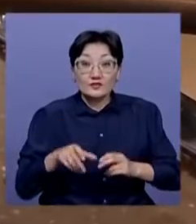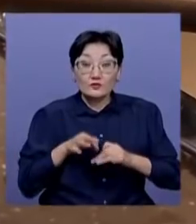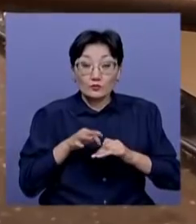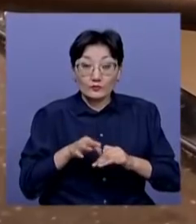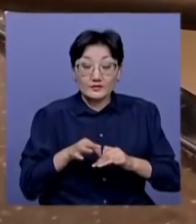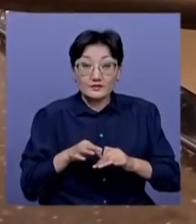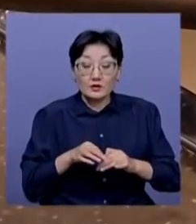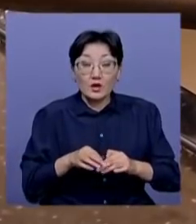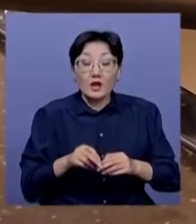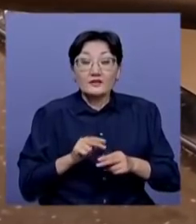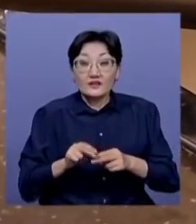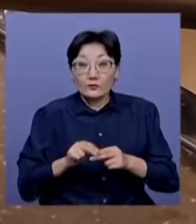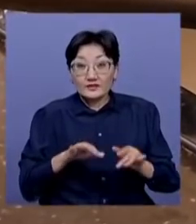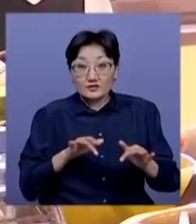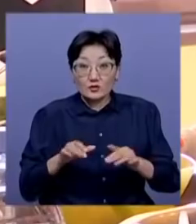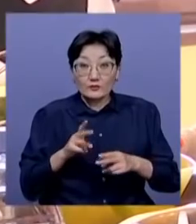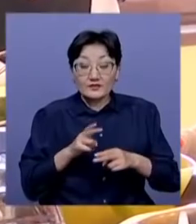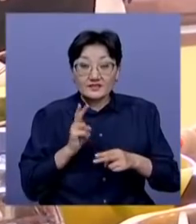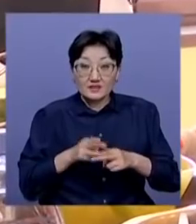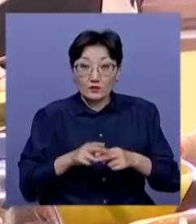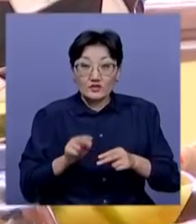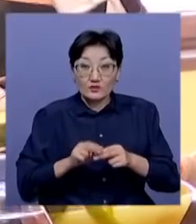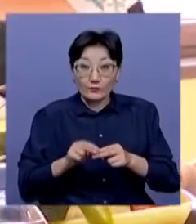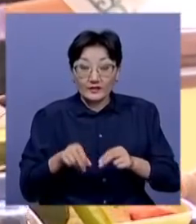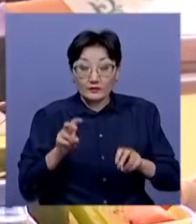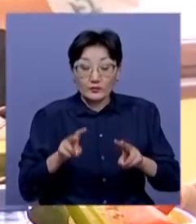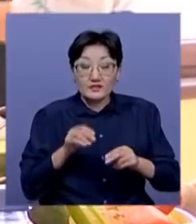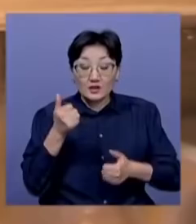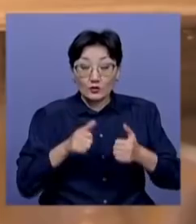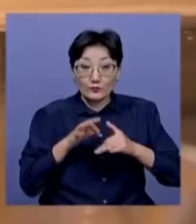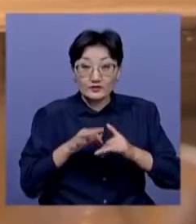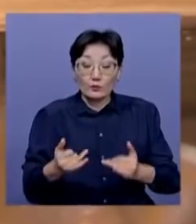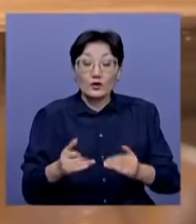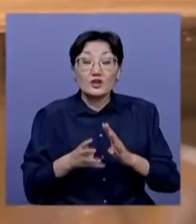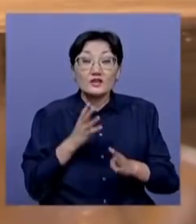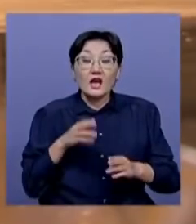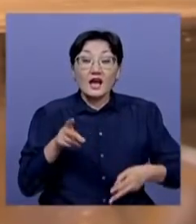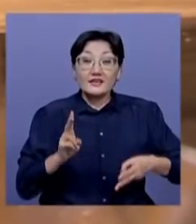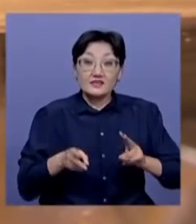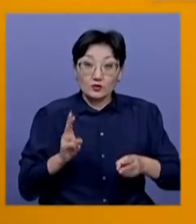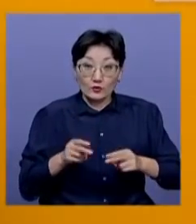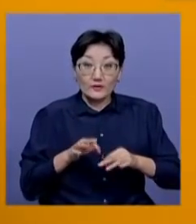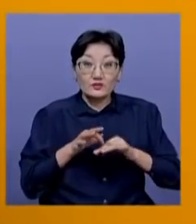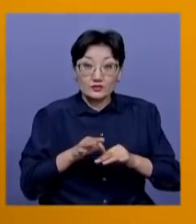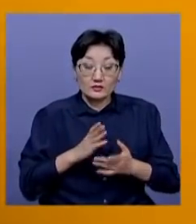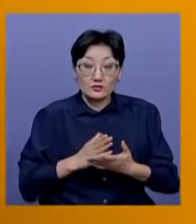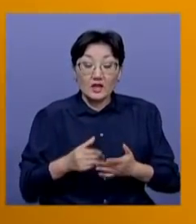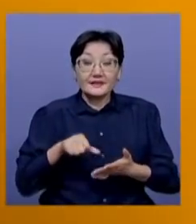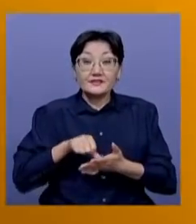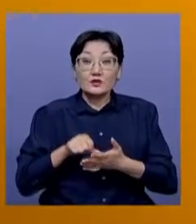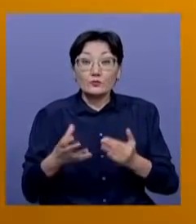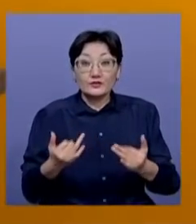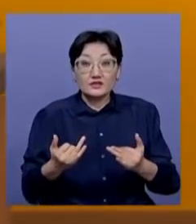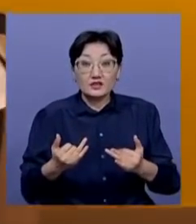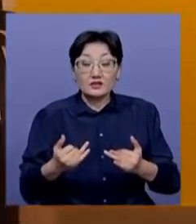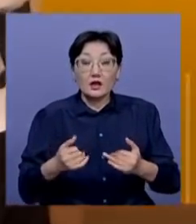Осыған дейін дәнекерлеу ісі және темір жону кәсіптері бойынша байқаулар өтсе, бүгінгі кезек аспаздарға жетті. Қатысушылар бүгінгі